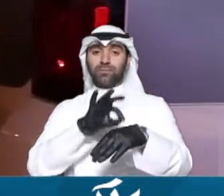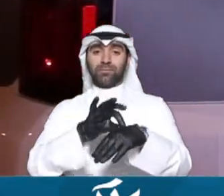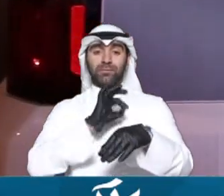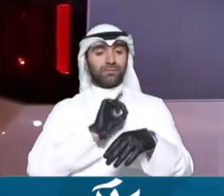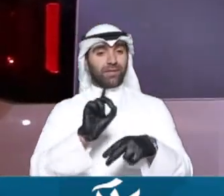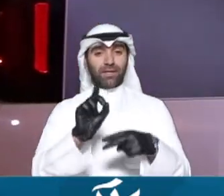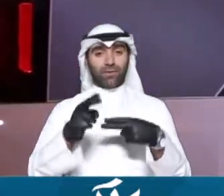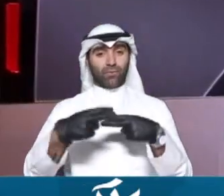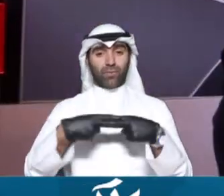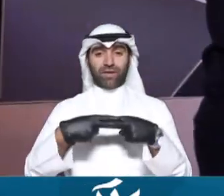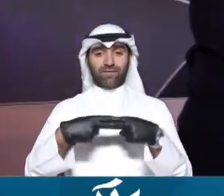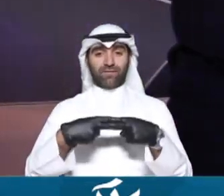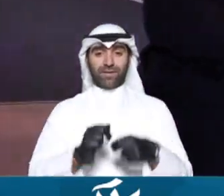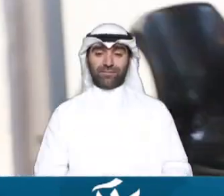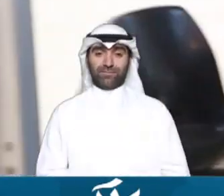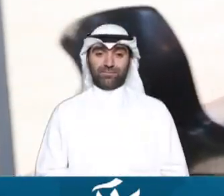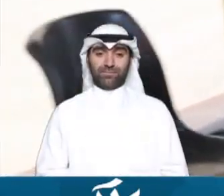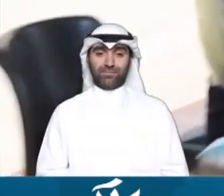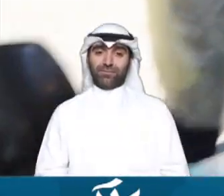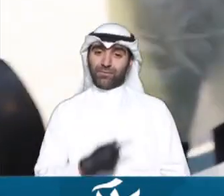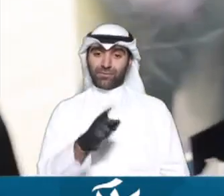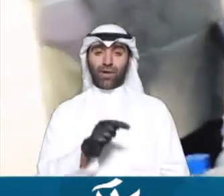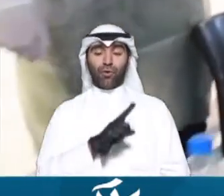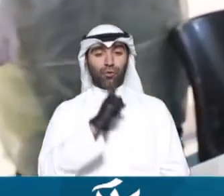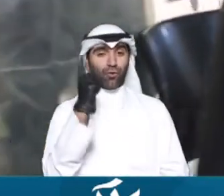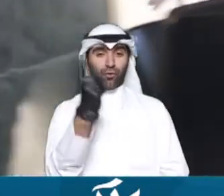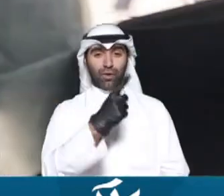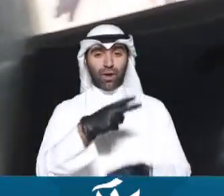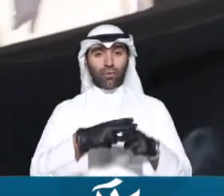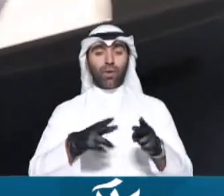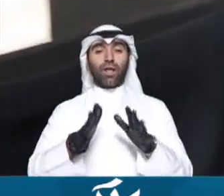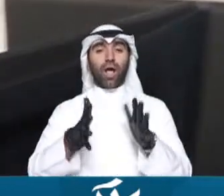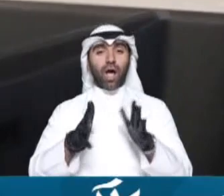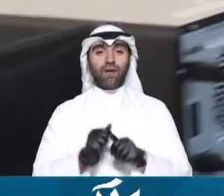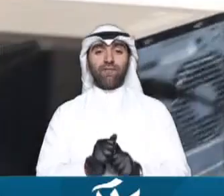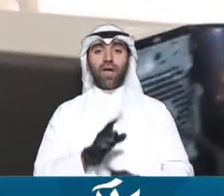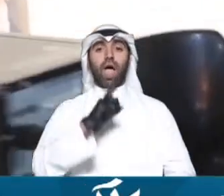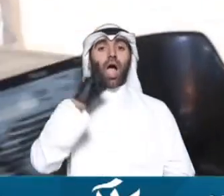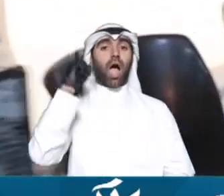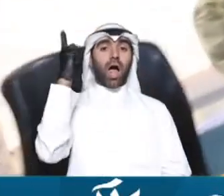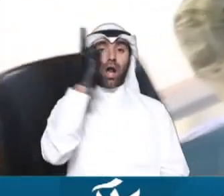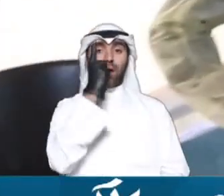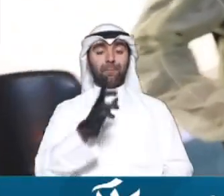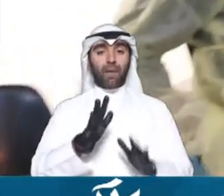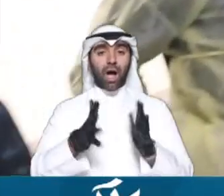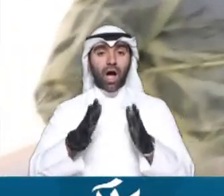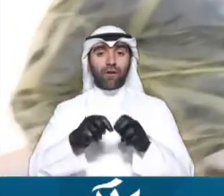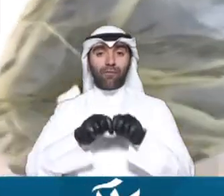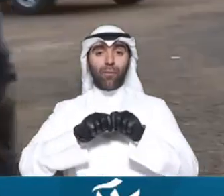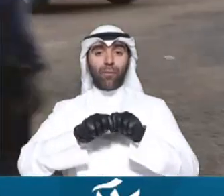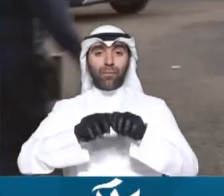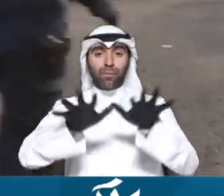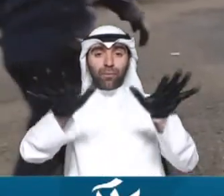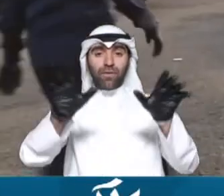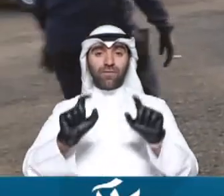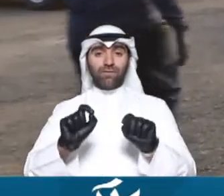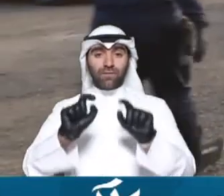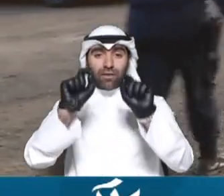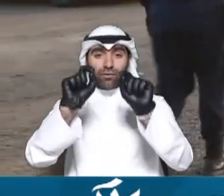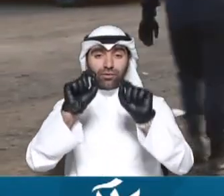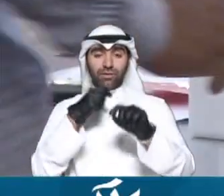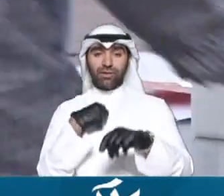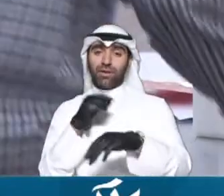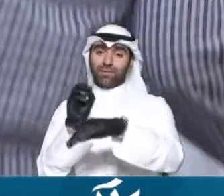الشريعة السمحة. وعلى الرغم من الخوف الذي اجتاح العالم جراء هذا الفيروس، إلا أنه ينبغي علينا التسليم